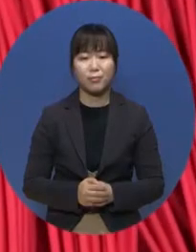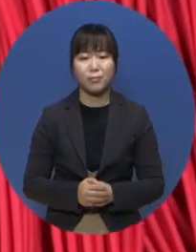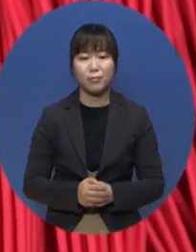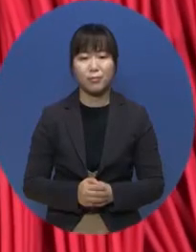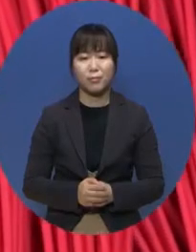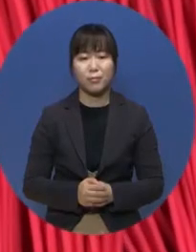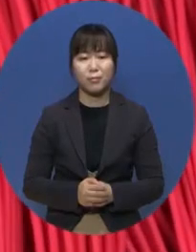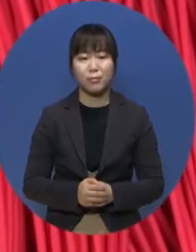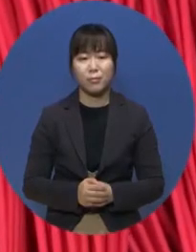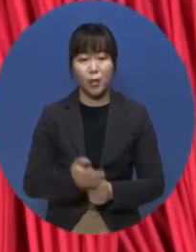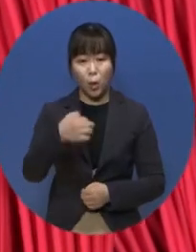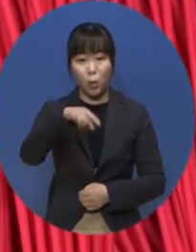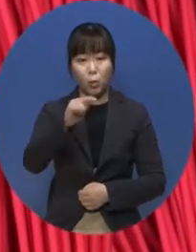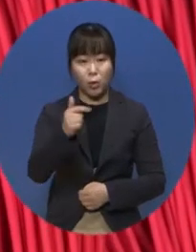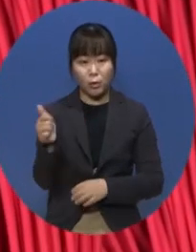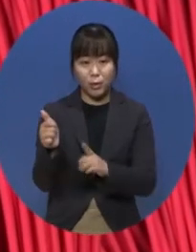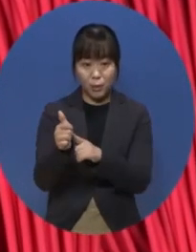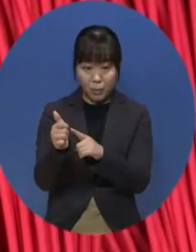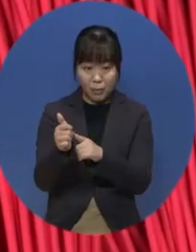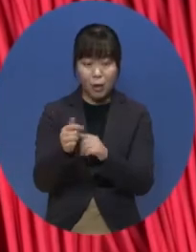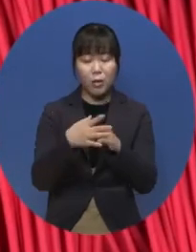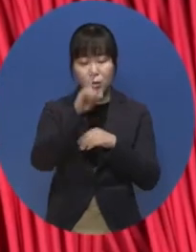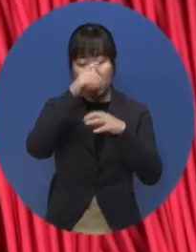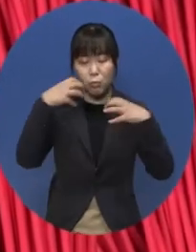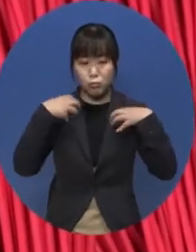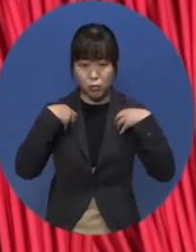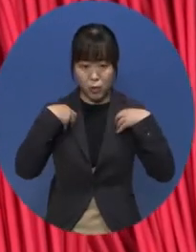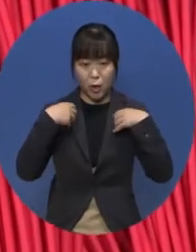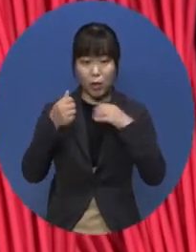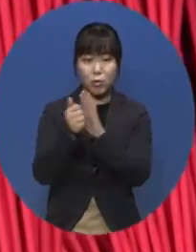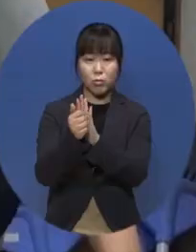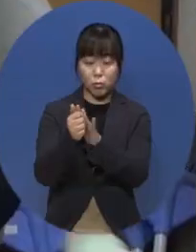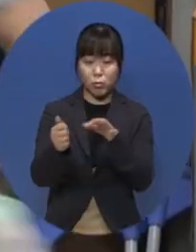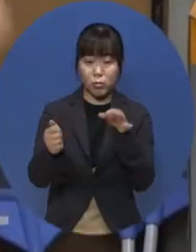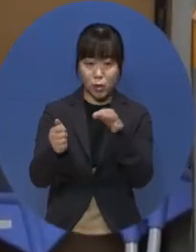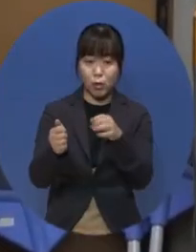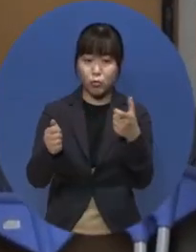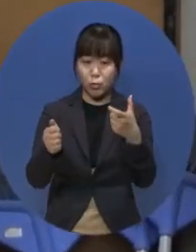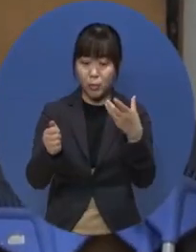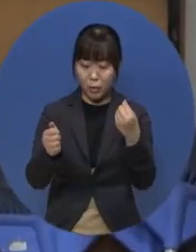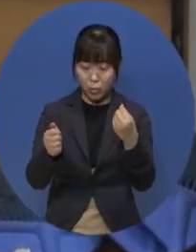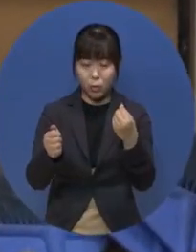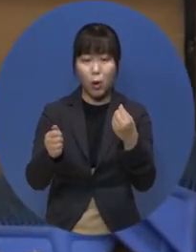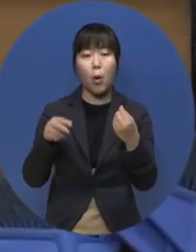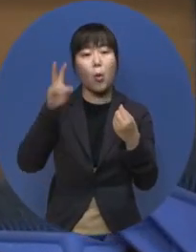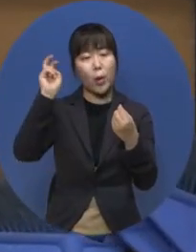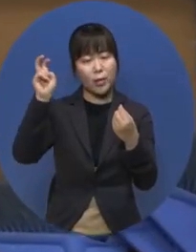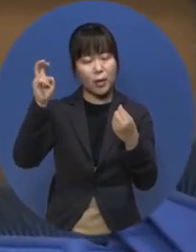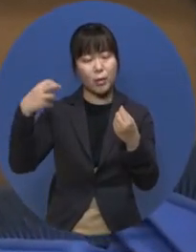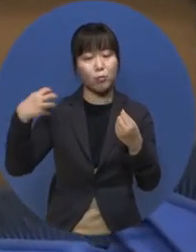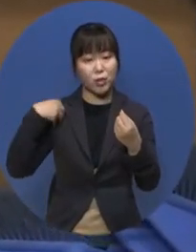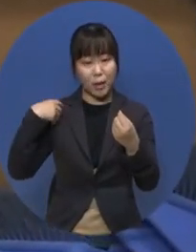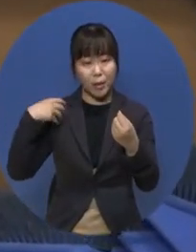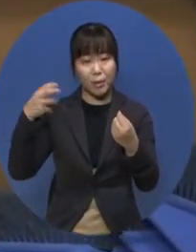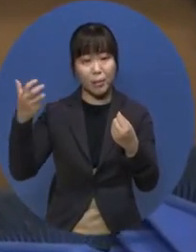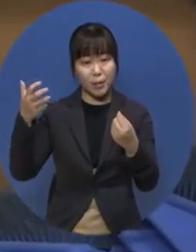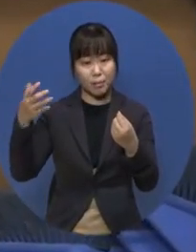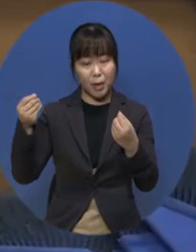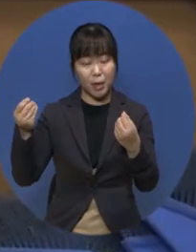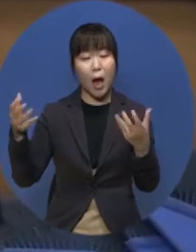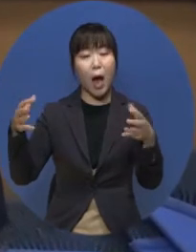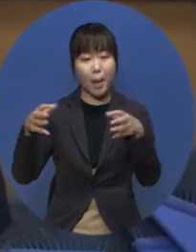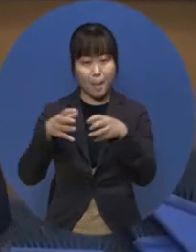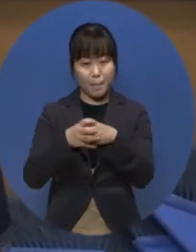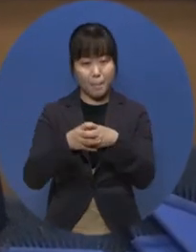권 자 민 장애인은 정부가 지원하는 고용 장려금 60만원 과 회사에서 부담하는 급여 80만원 을